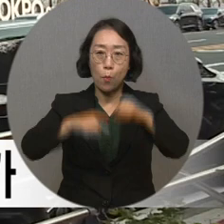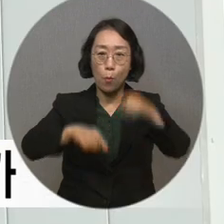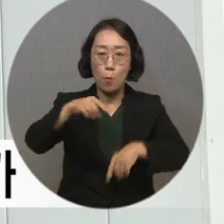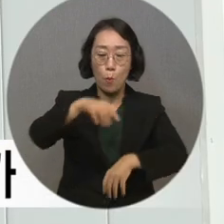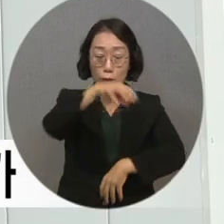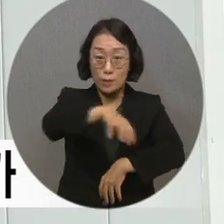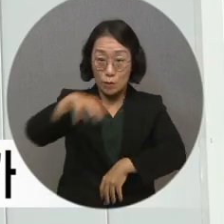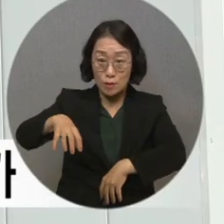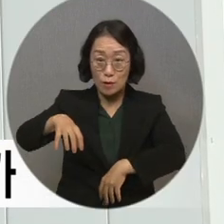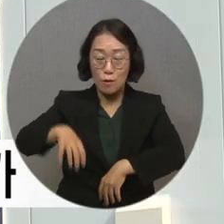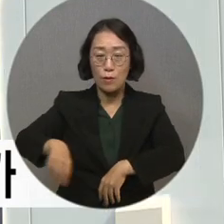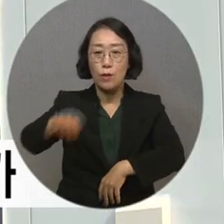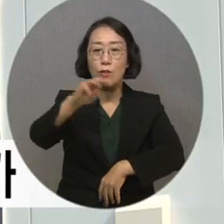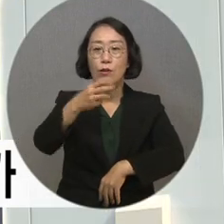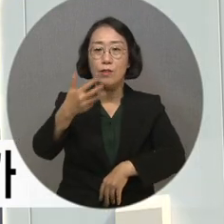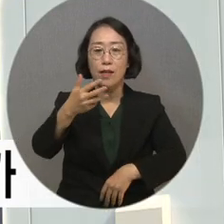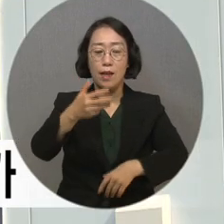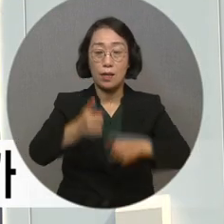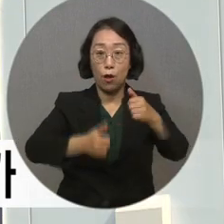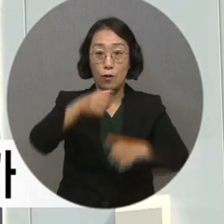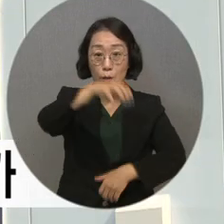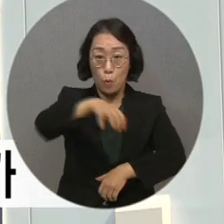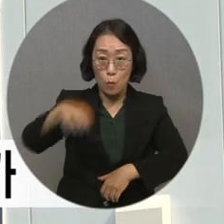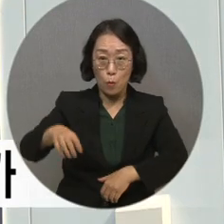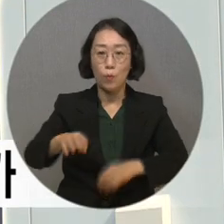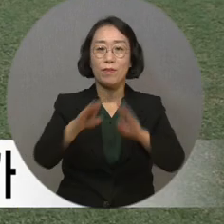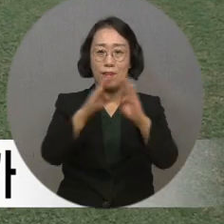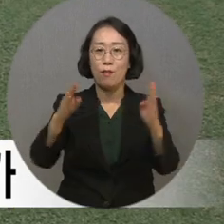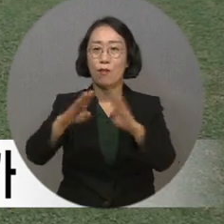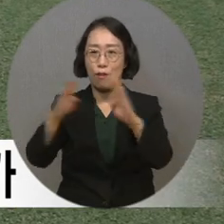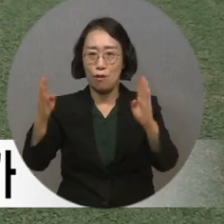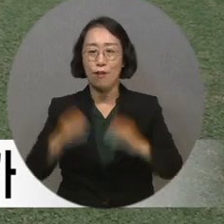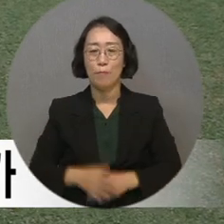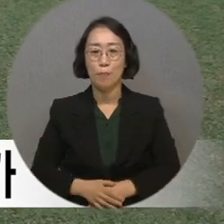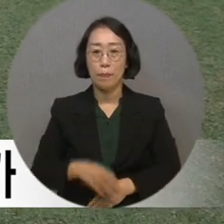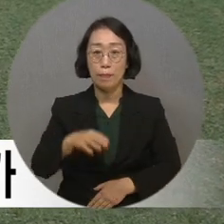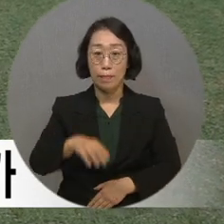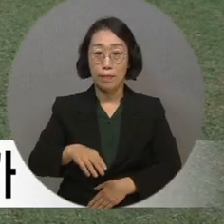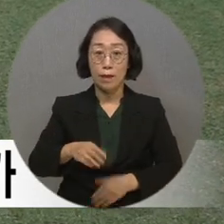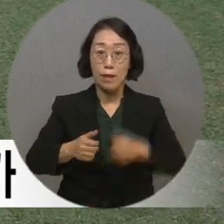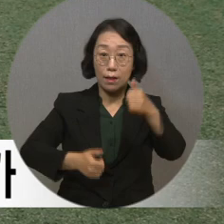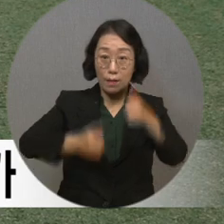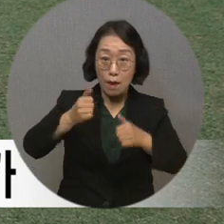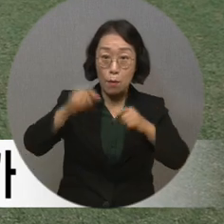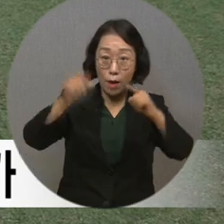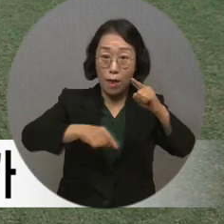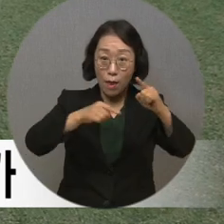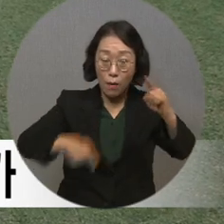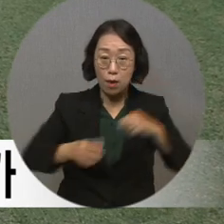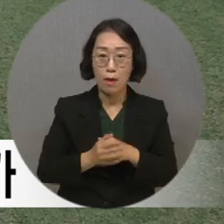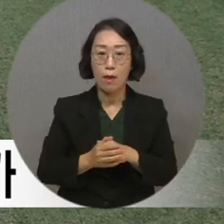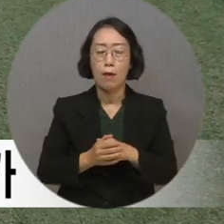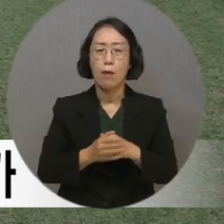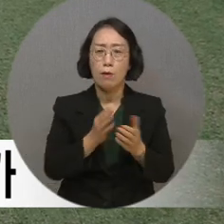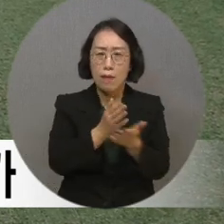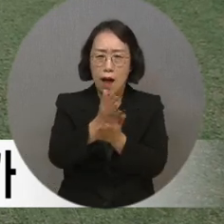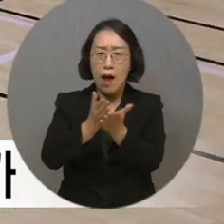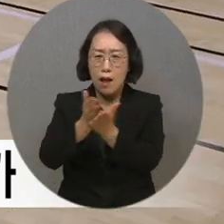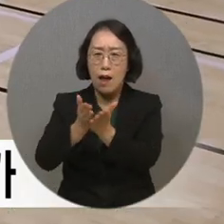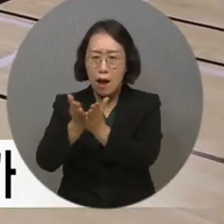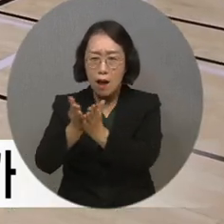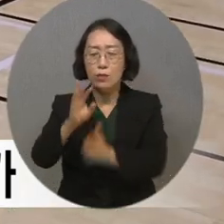등 전남 전역 38개 경기장에서 개최됩니다. 이번 대회는 골볼, 당구, 볼링, 배드민턴, 탁구